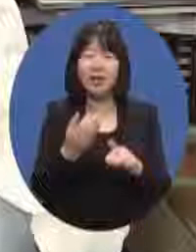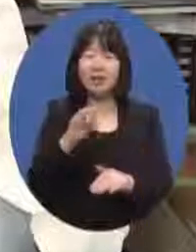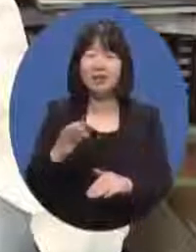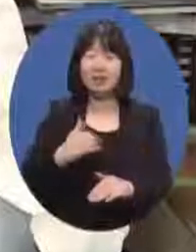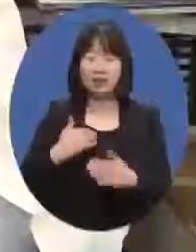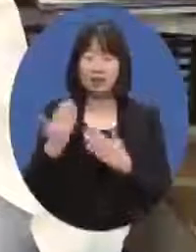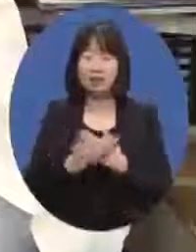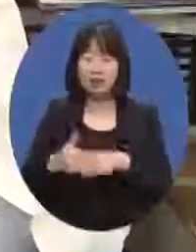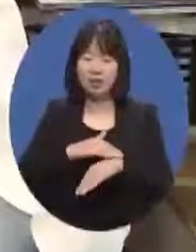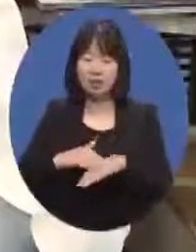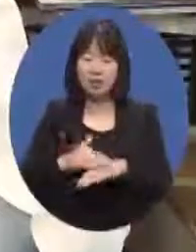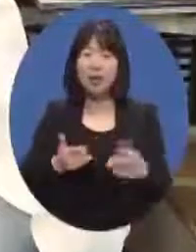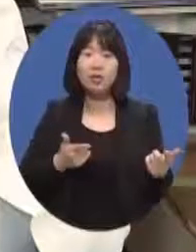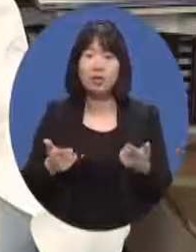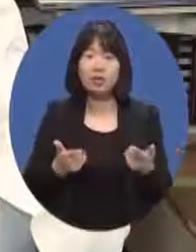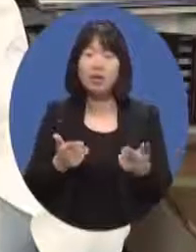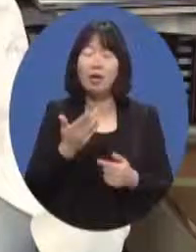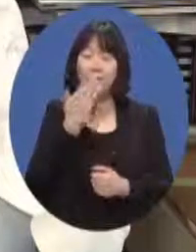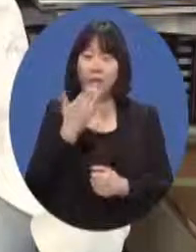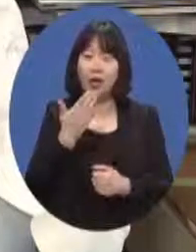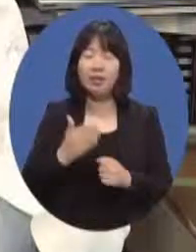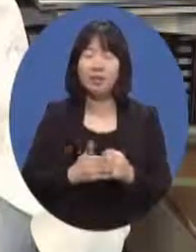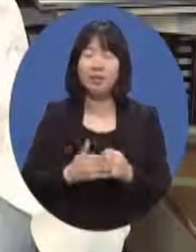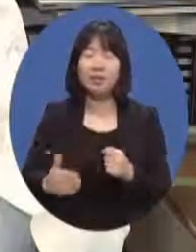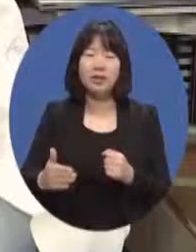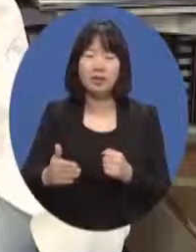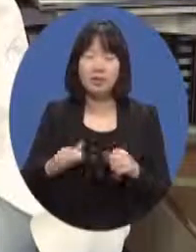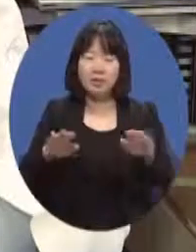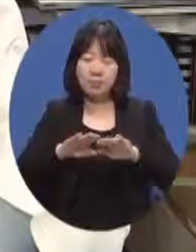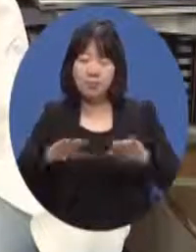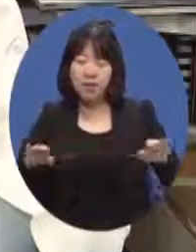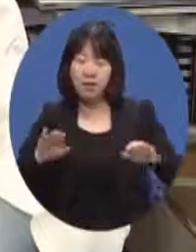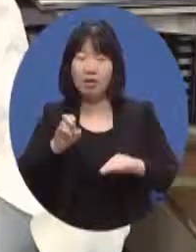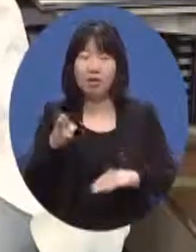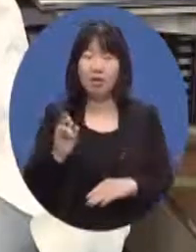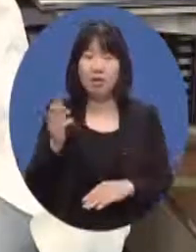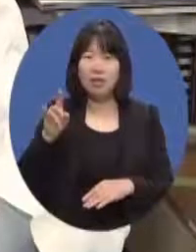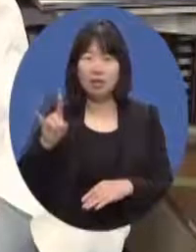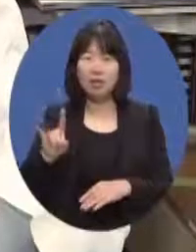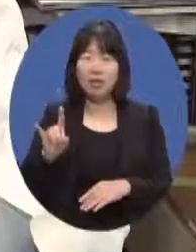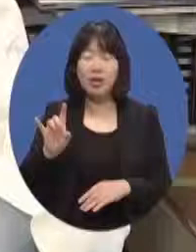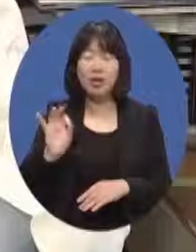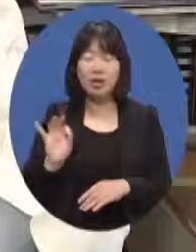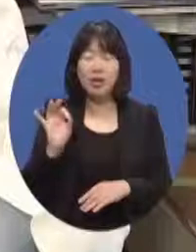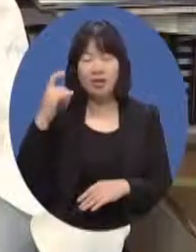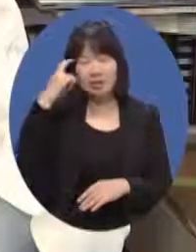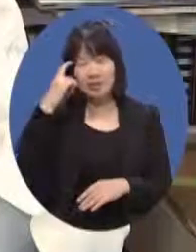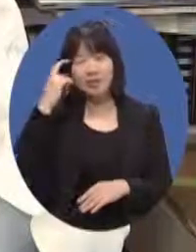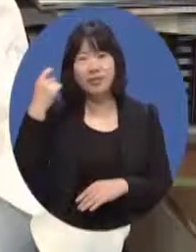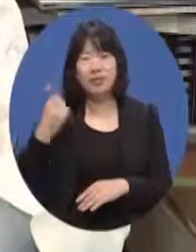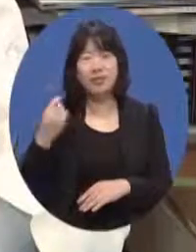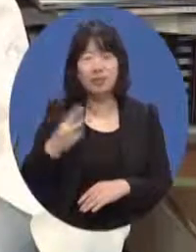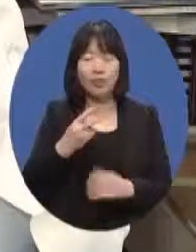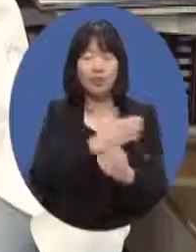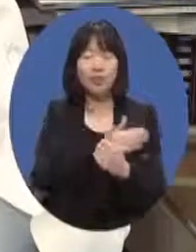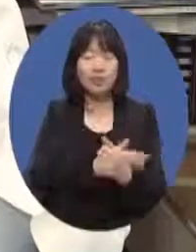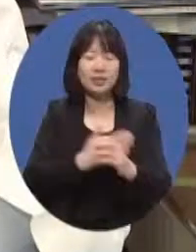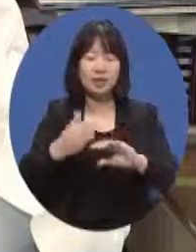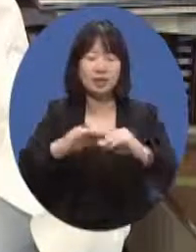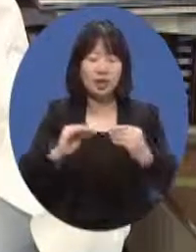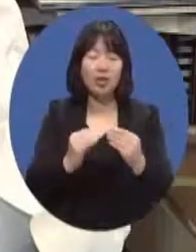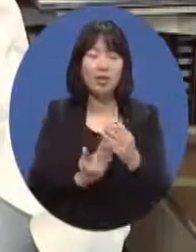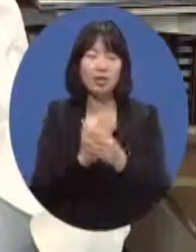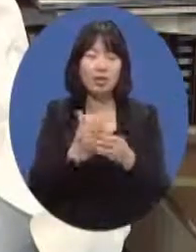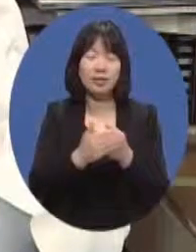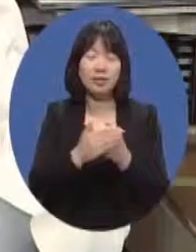자기 신체를 잘 조절할 수 있습니다. 그래서 평형감각이랄지 또 근력이랄지 이런 능력이 생기면서 신체